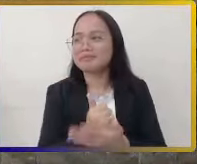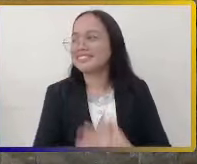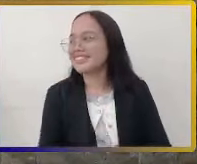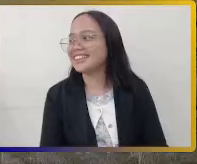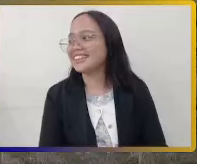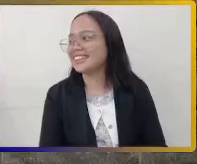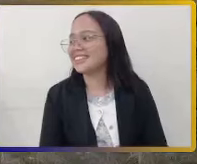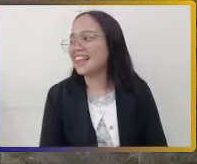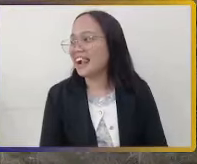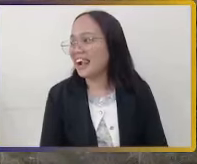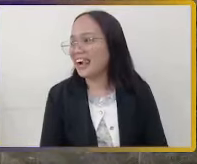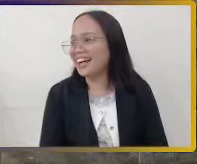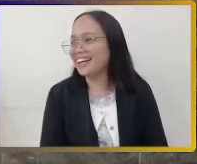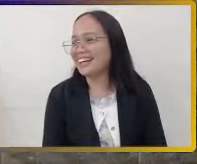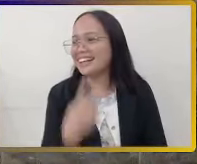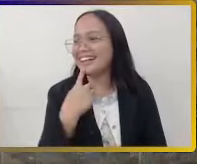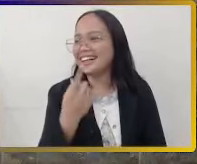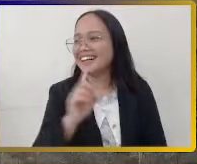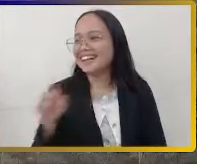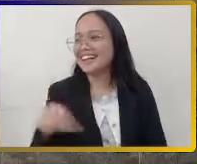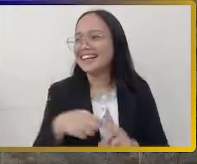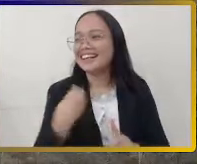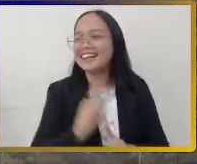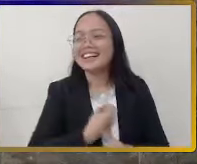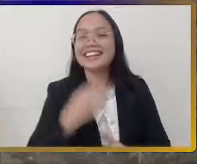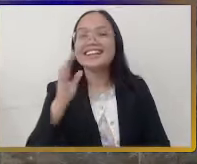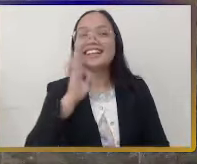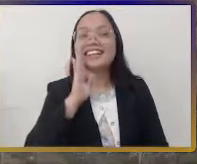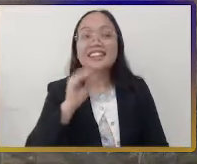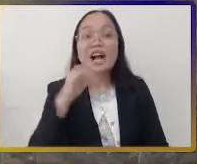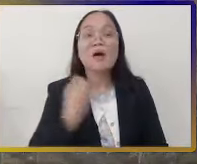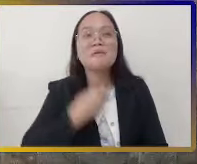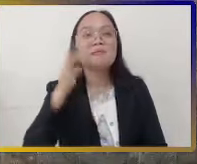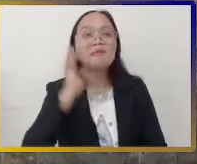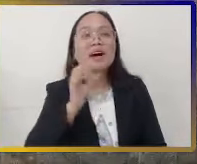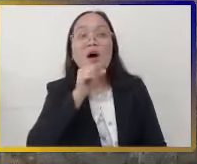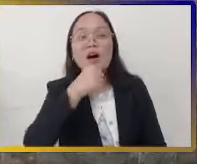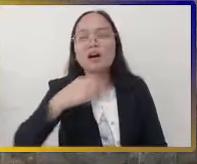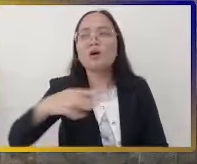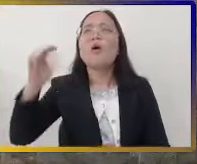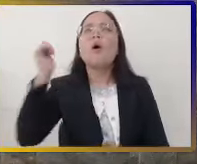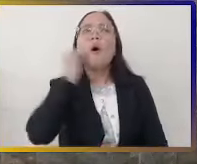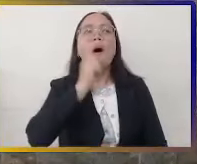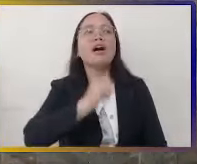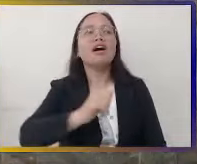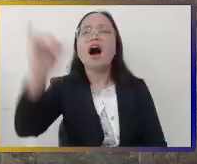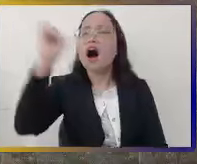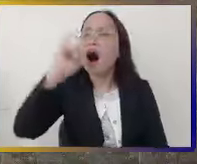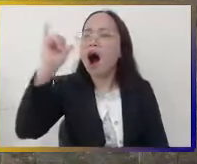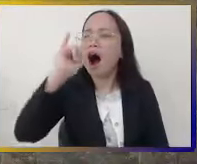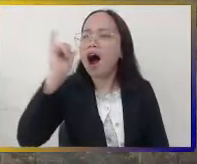Yeah. Yung kapatid natin, yung mga mas matatanda sa atin, nandoon sa istambayan, nagiinuman.